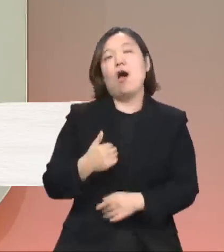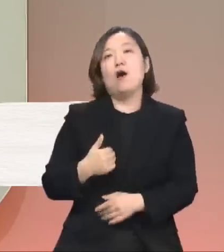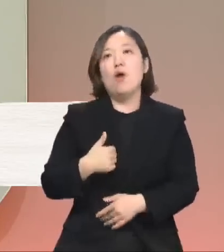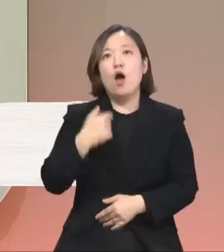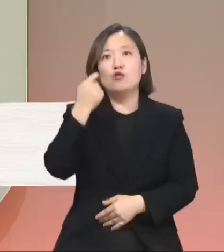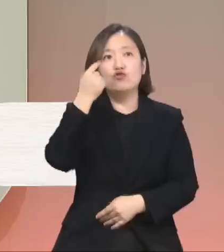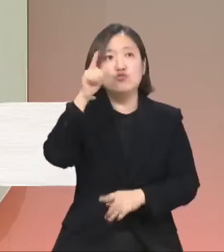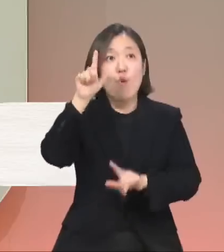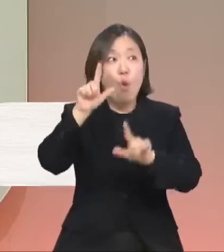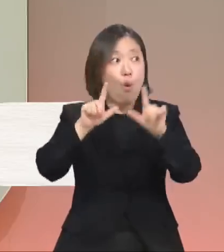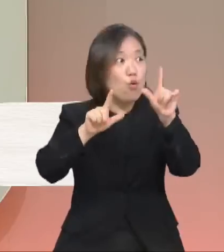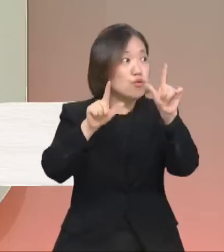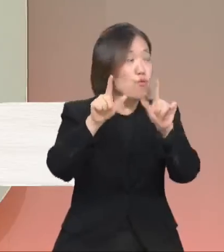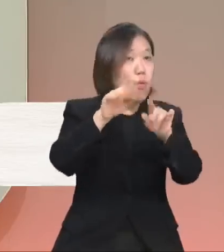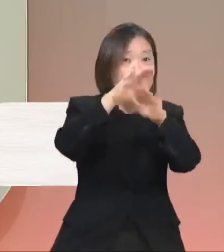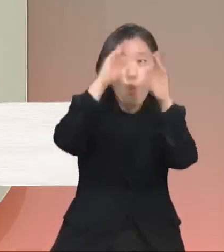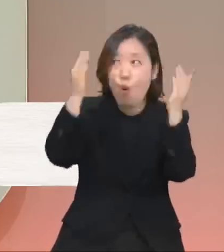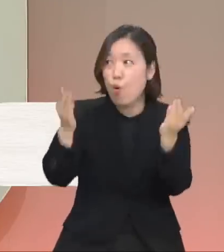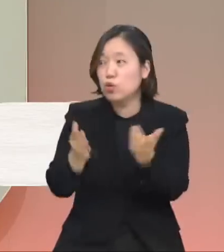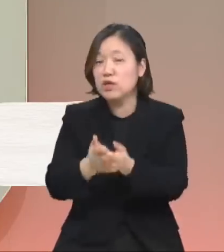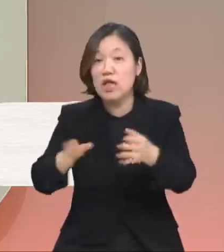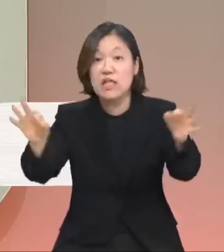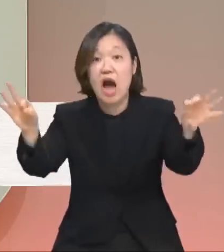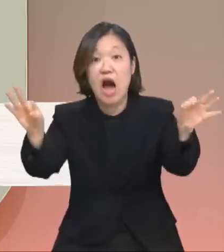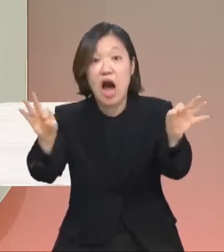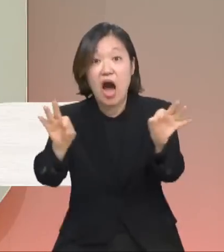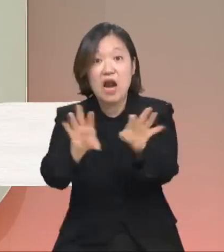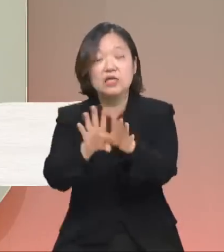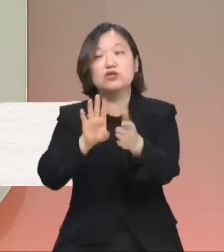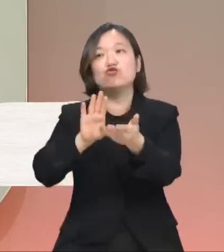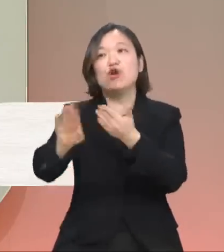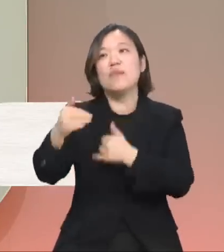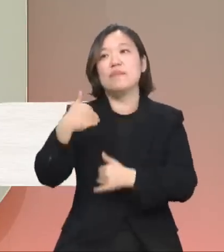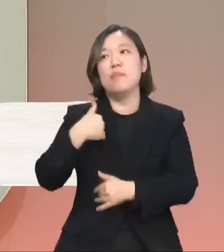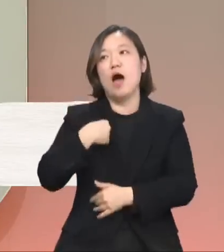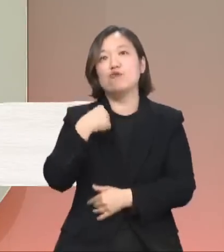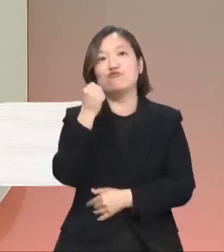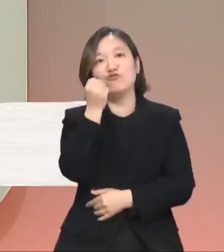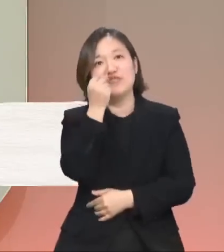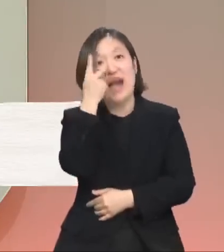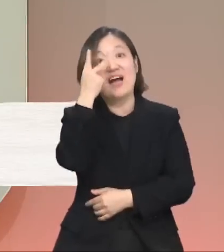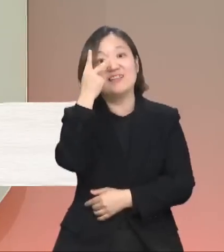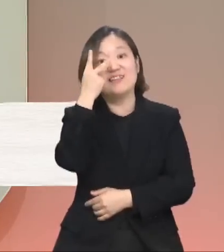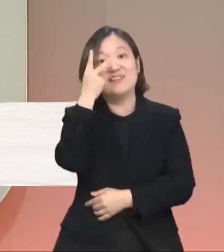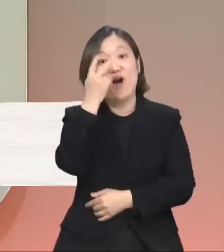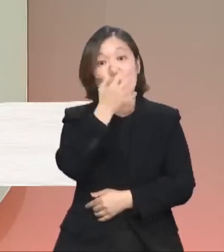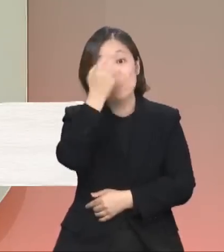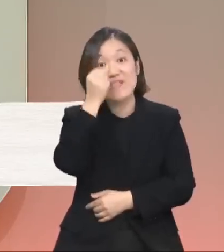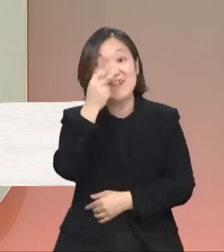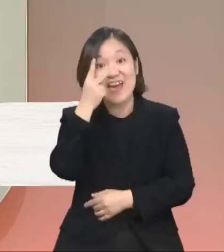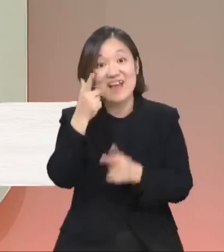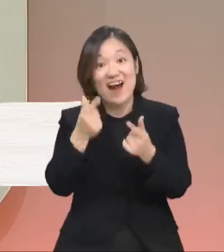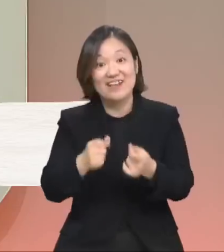형상이 모두 사라지고 저는 눈을 탁 떴습니다